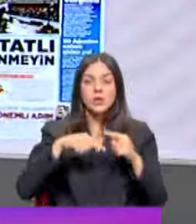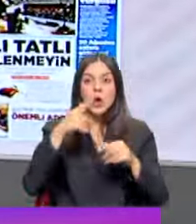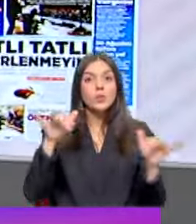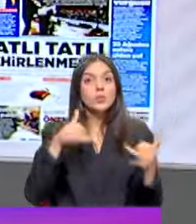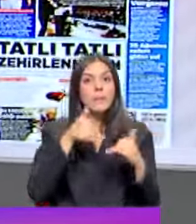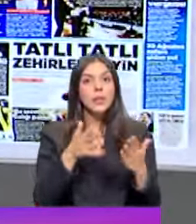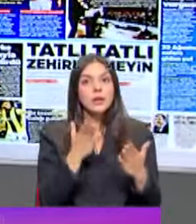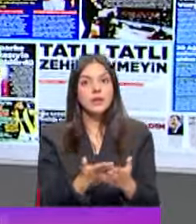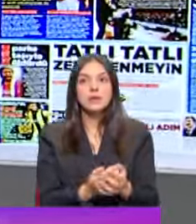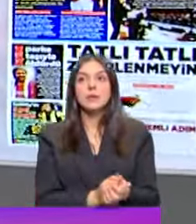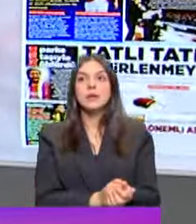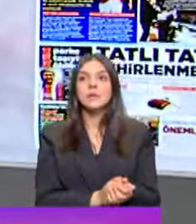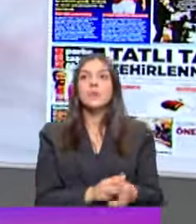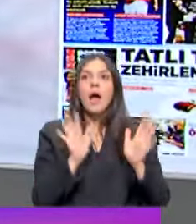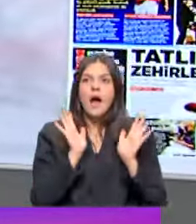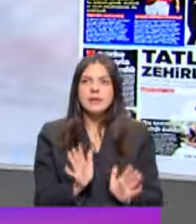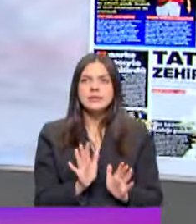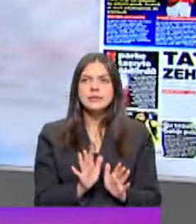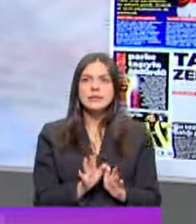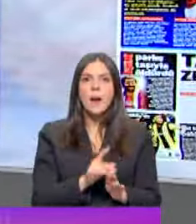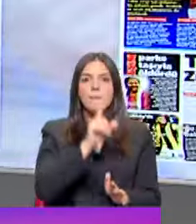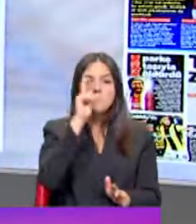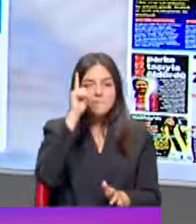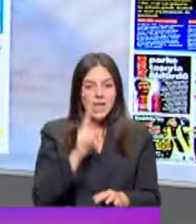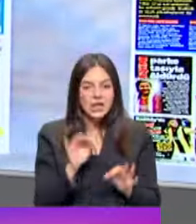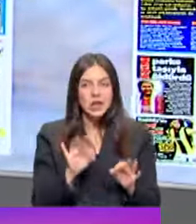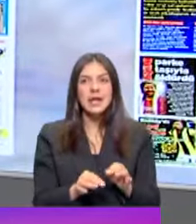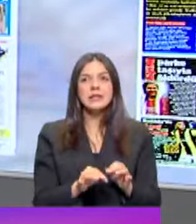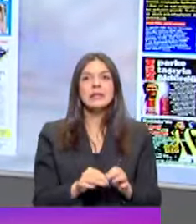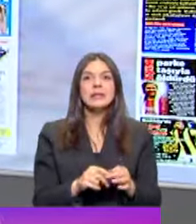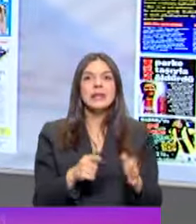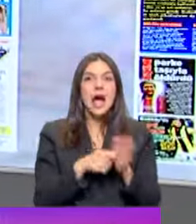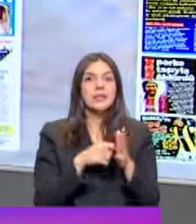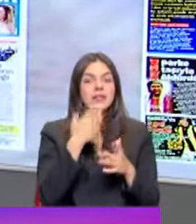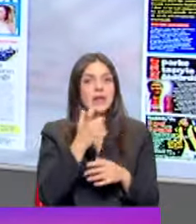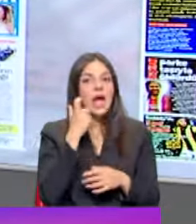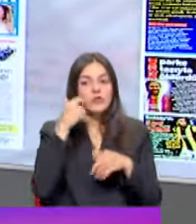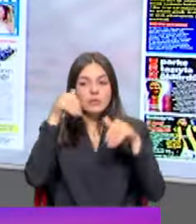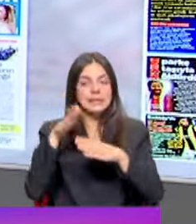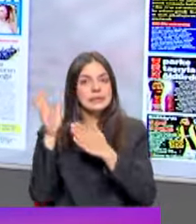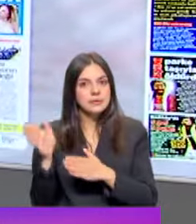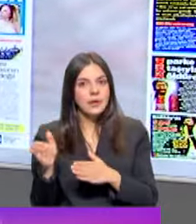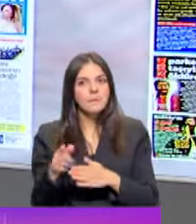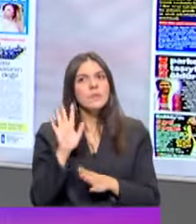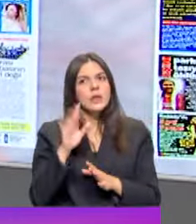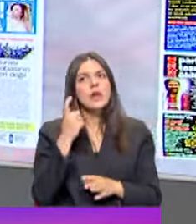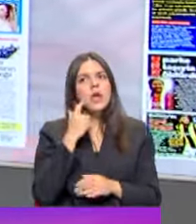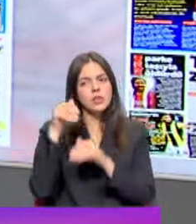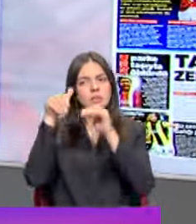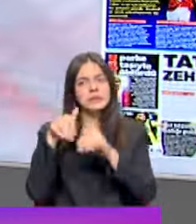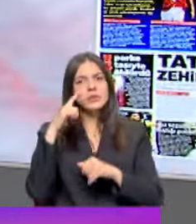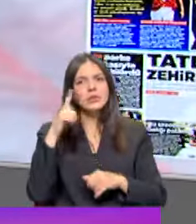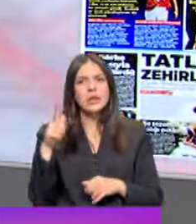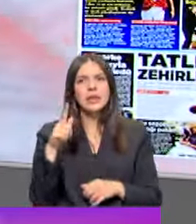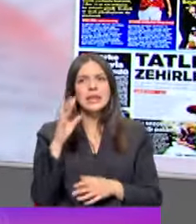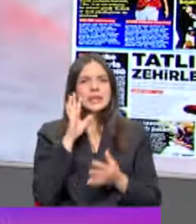kutlamaların aslında başlangıcını, startını veren isimdi Anıtkabir'de. Aslında Anıtkabir'e biliyorsunuz